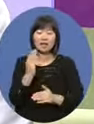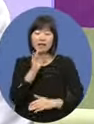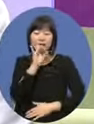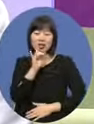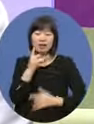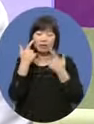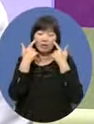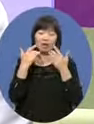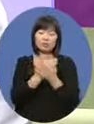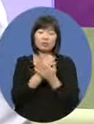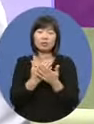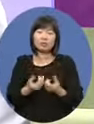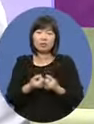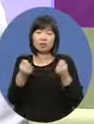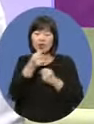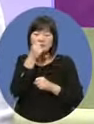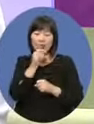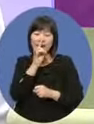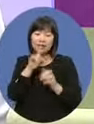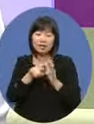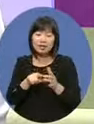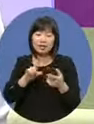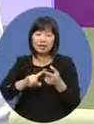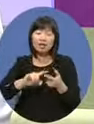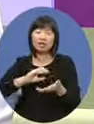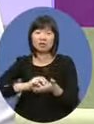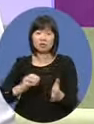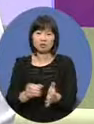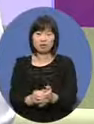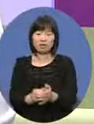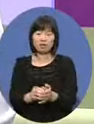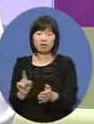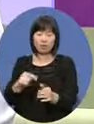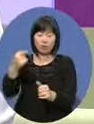것을 명확하게 구분하고 안 될 때 거기에 대한 적절한